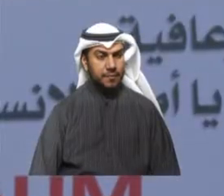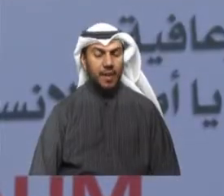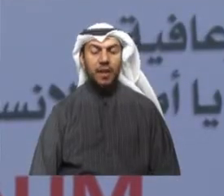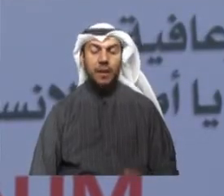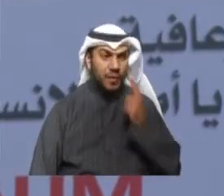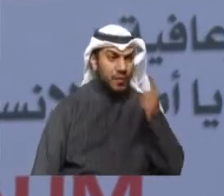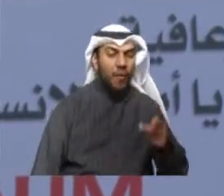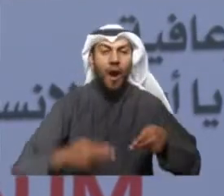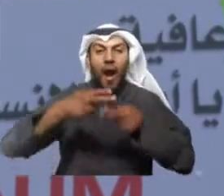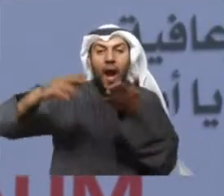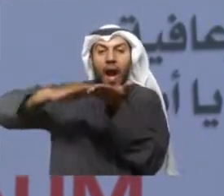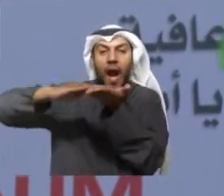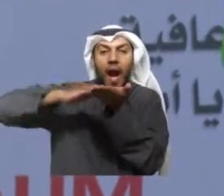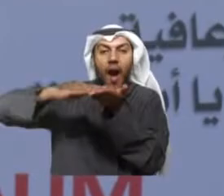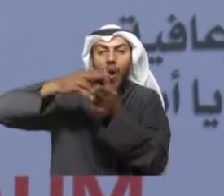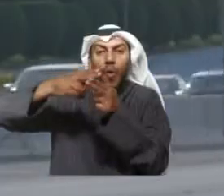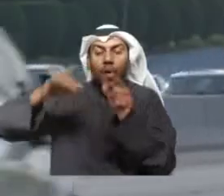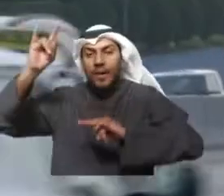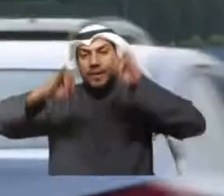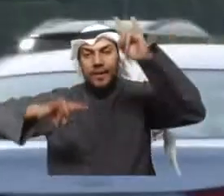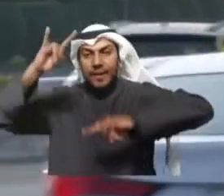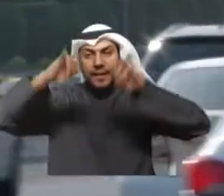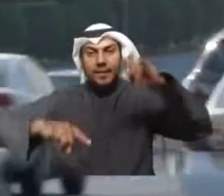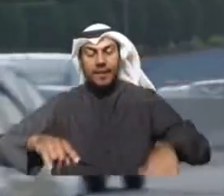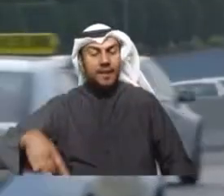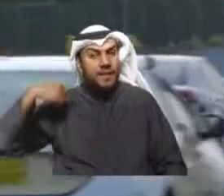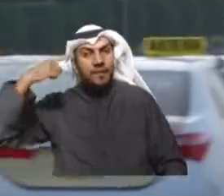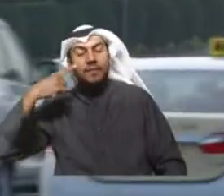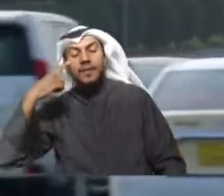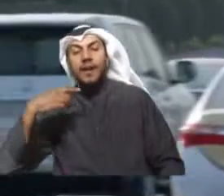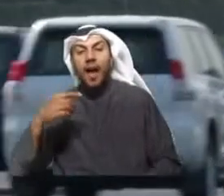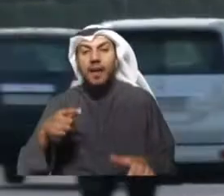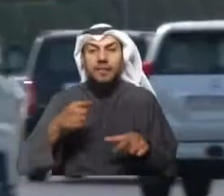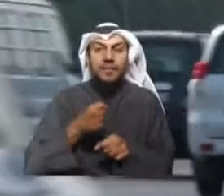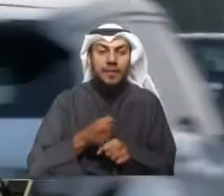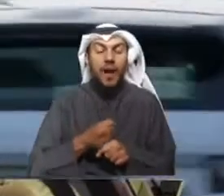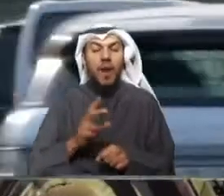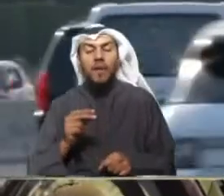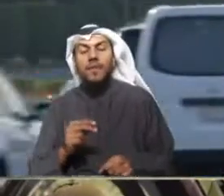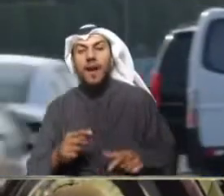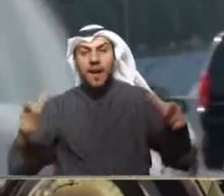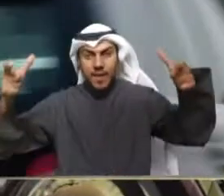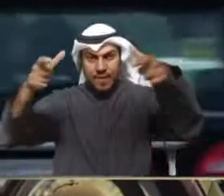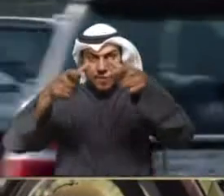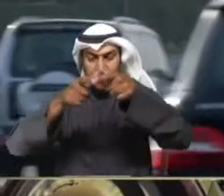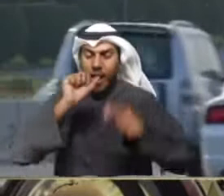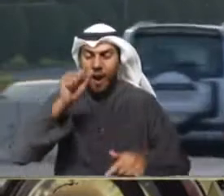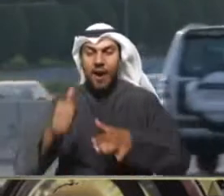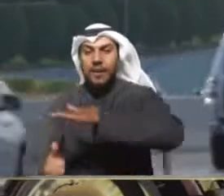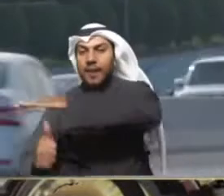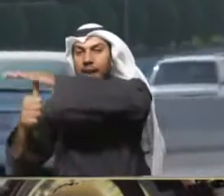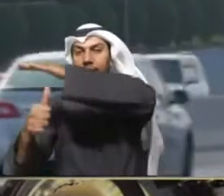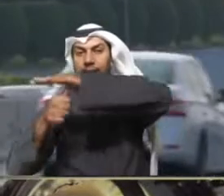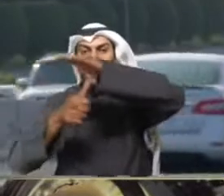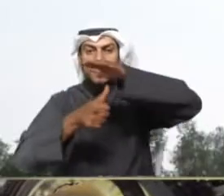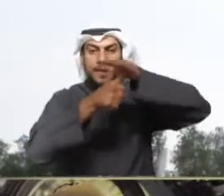للكويت أرض المحبة والسلام، تتجه الأنظار ترقبا لعقد القمة الخليجية لأصحاب الجلالة والسمو قادة